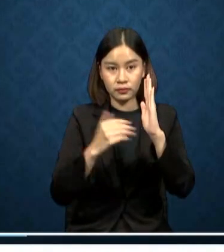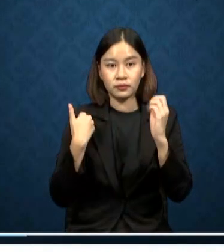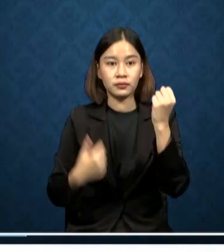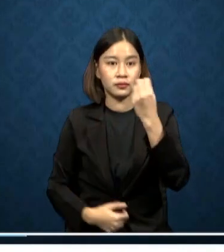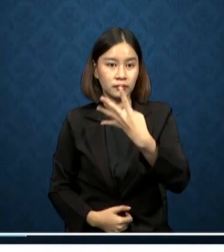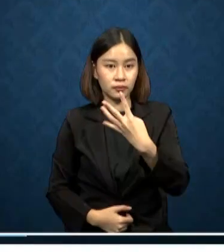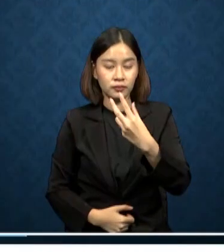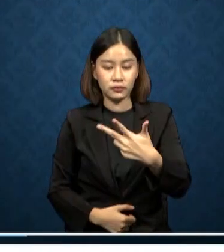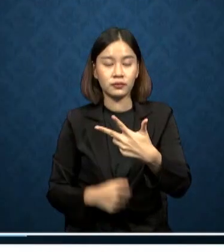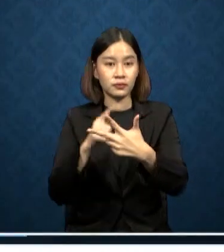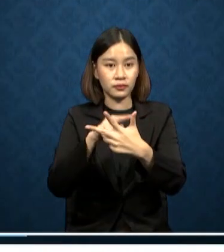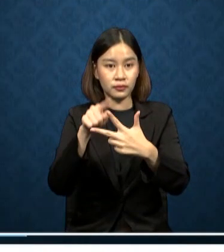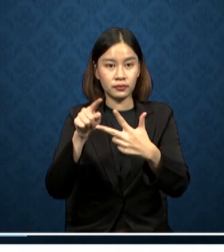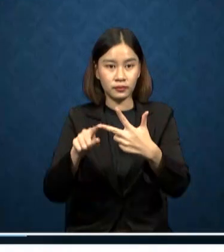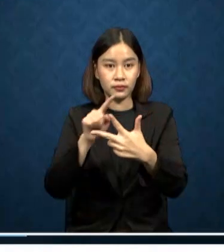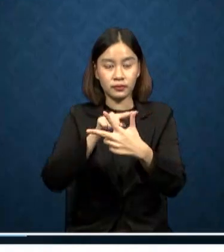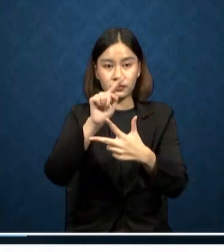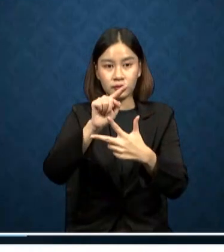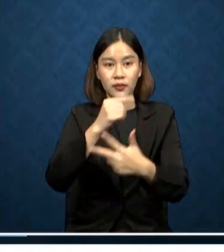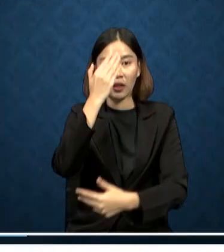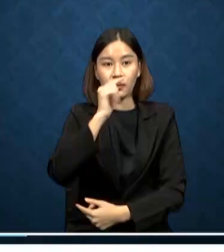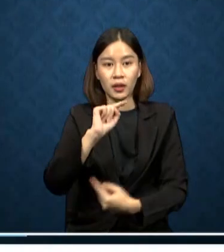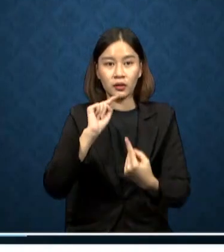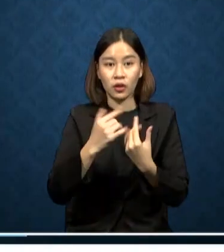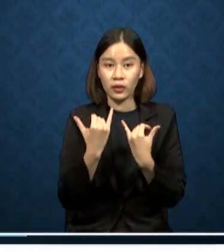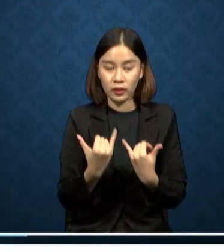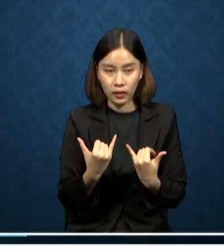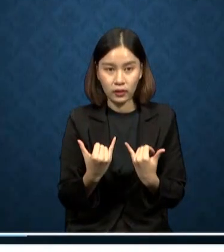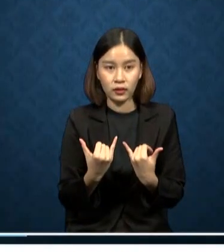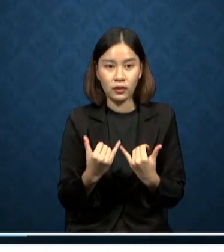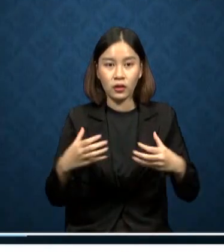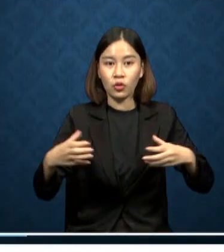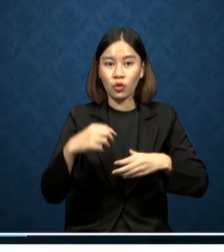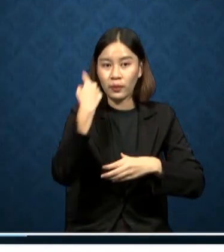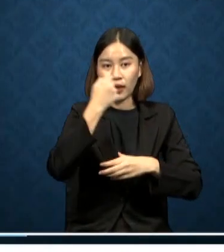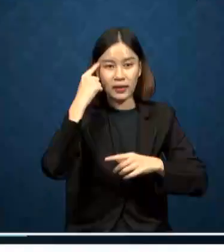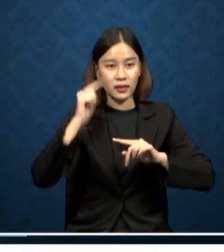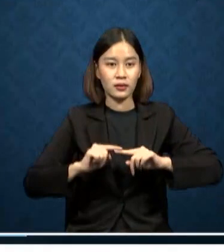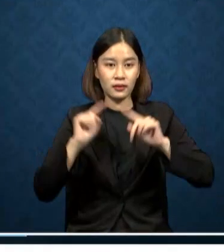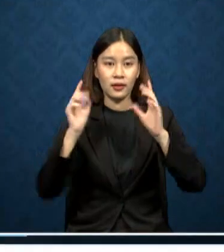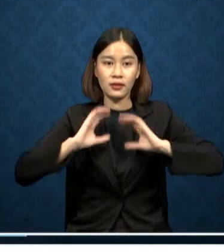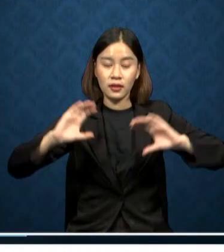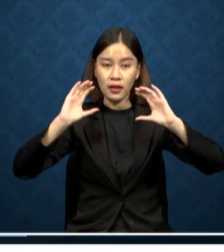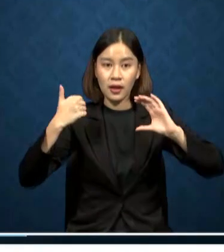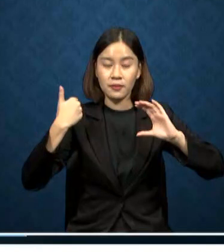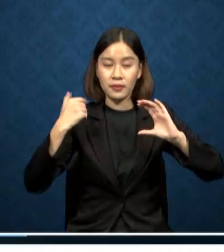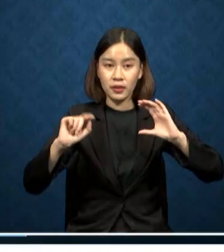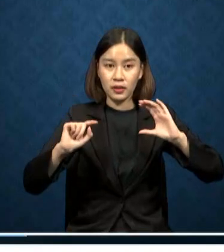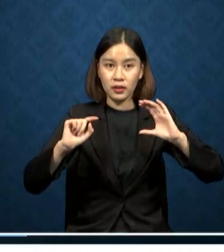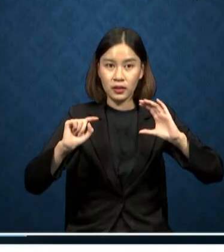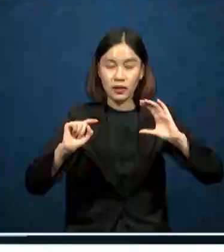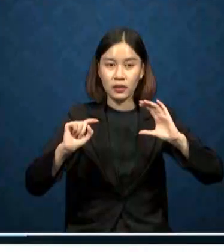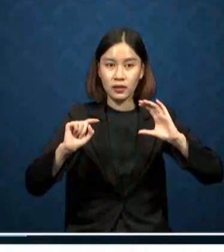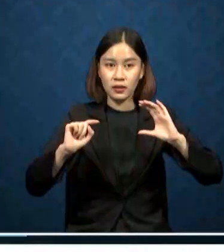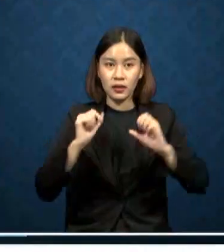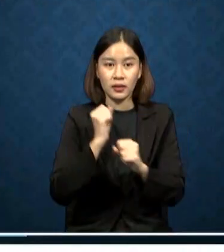ปเด็นประเดนที่ 1. เองจากสรการใปัจุบัน กลุมผเหนต่างจากรัฐได้เพิ่มน้ำหนัก ไปใน